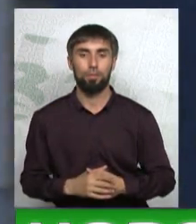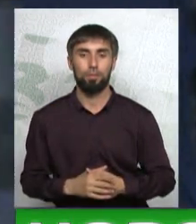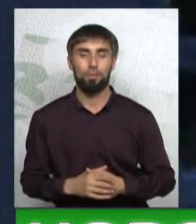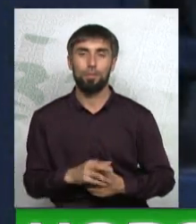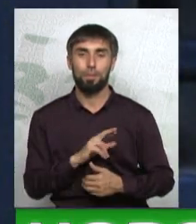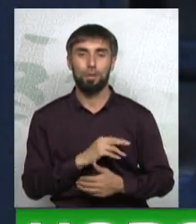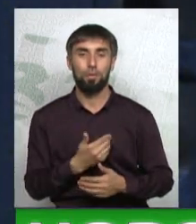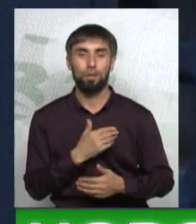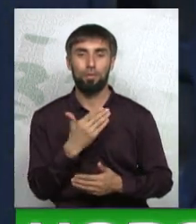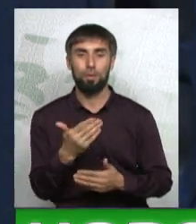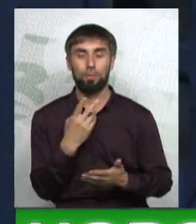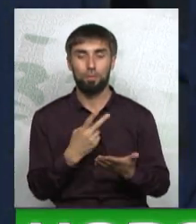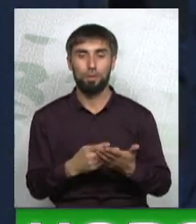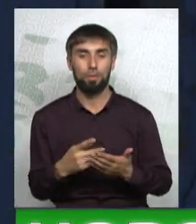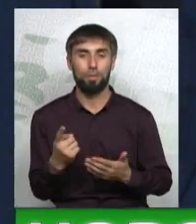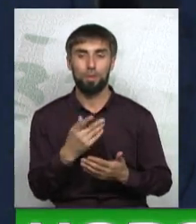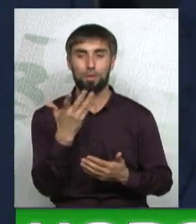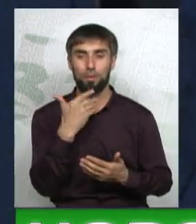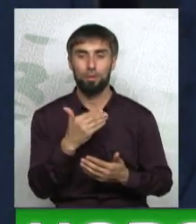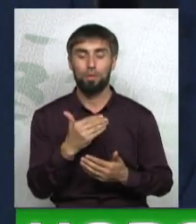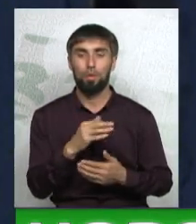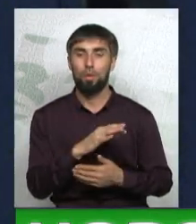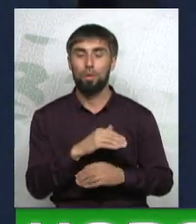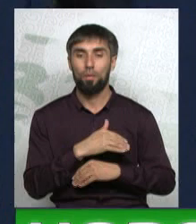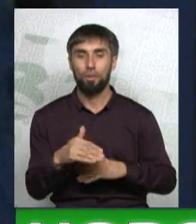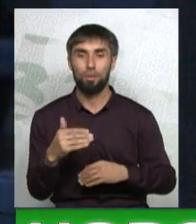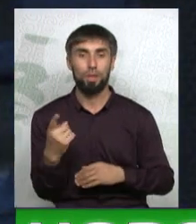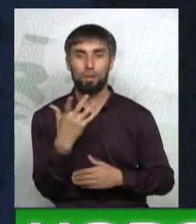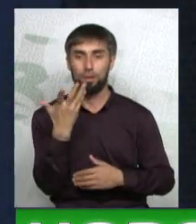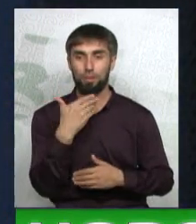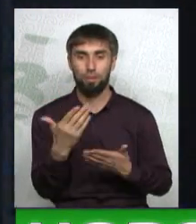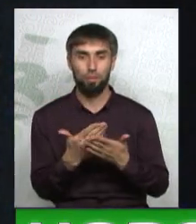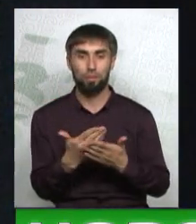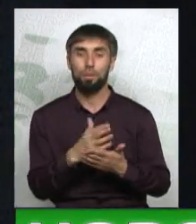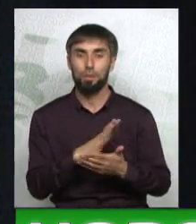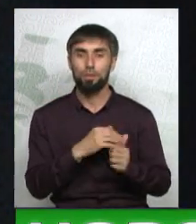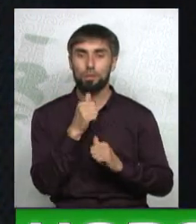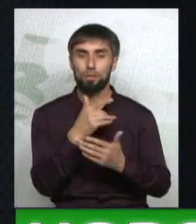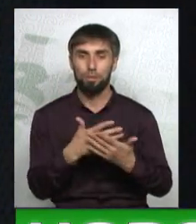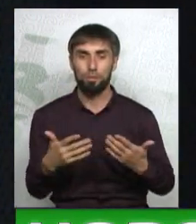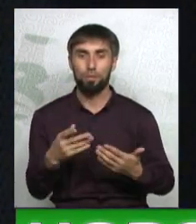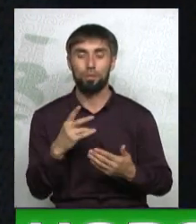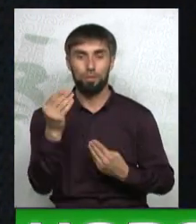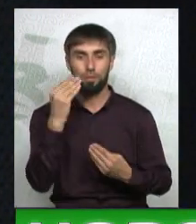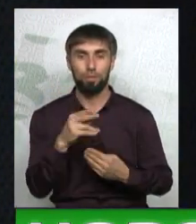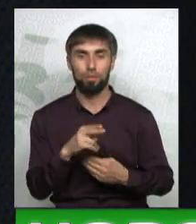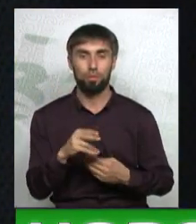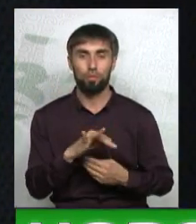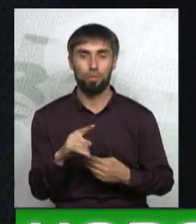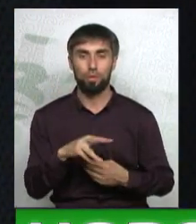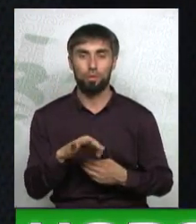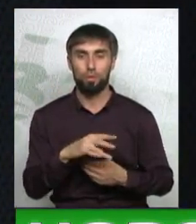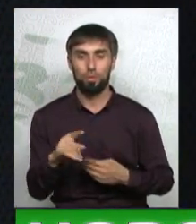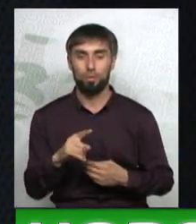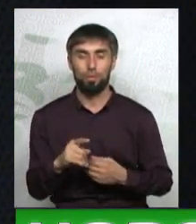показать первый цветной фильм, официально первый цветной фильм истории. Конечно, до этого были другие эксперименты. То есть, например, был Жорж Мельес и его